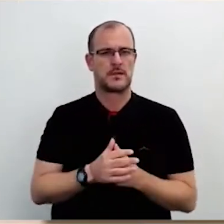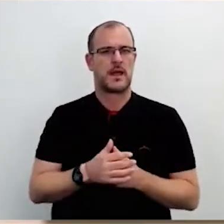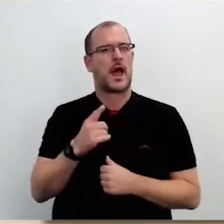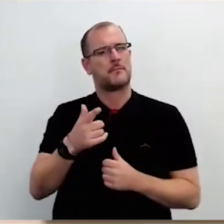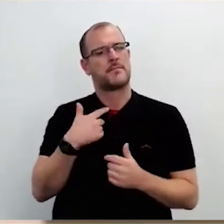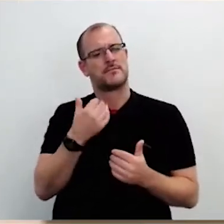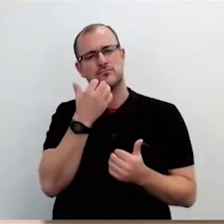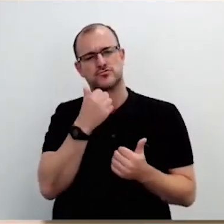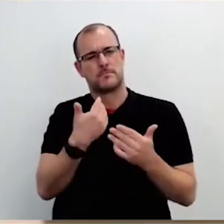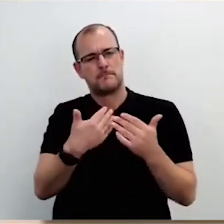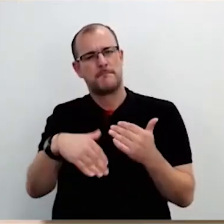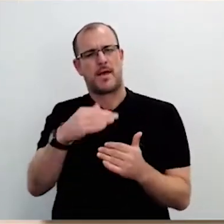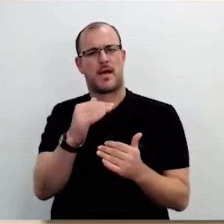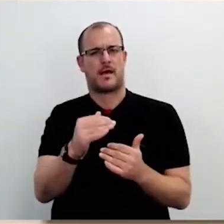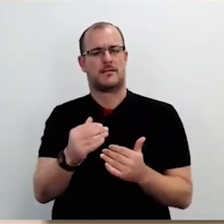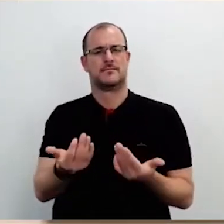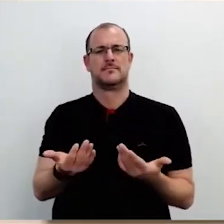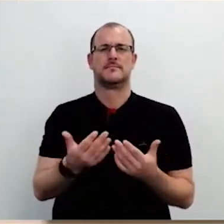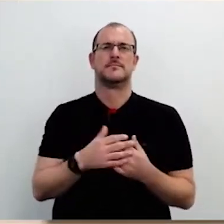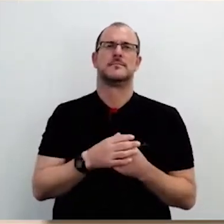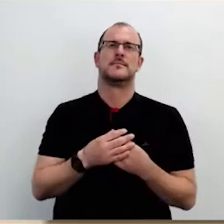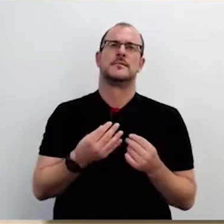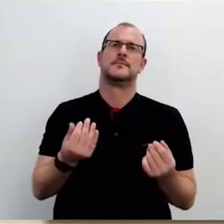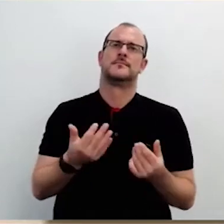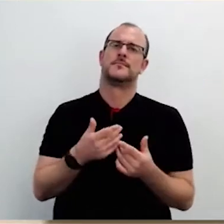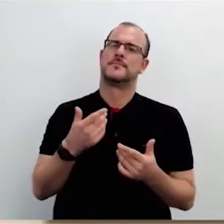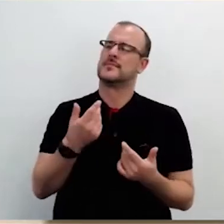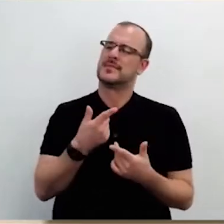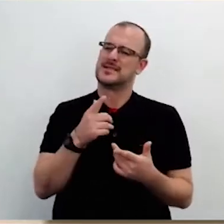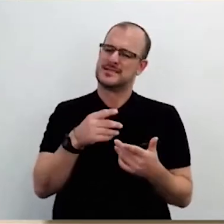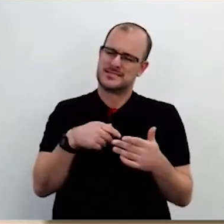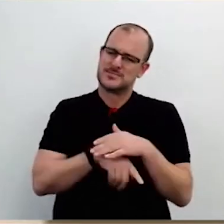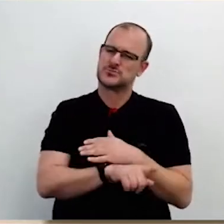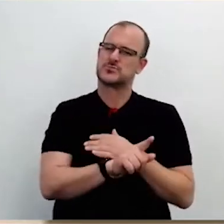darüber hinaus auch dann diesen Zugang jedem zu